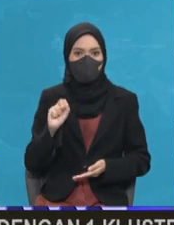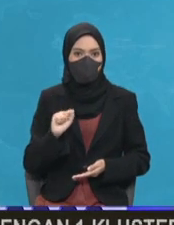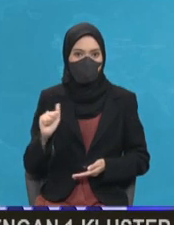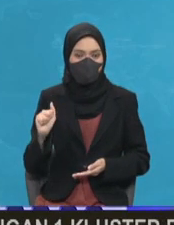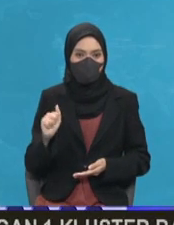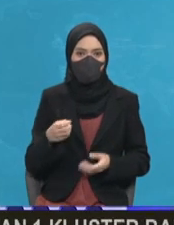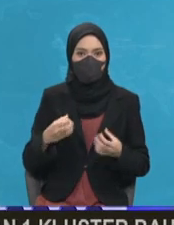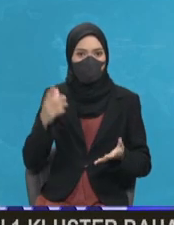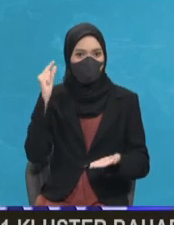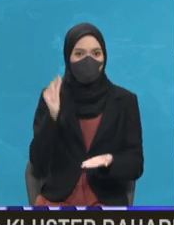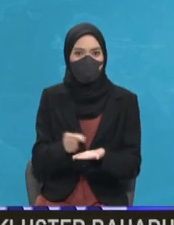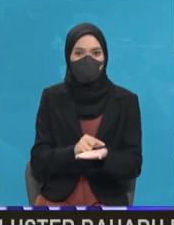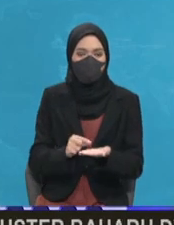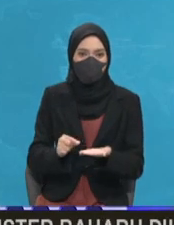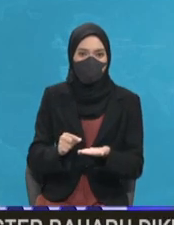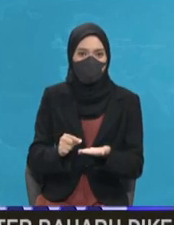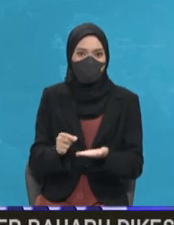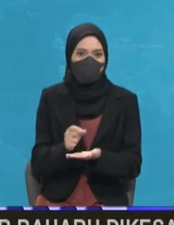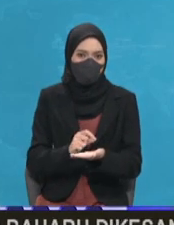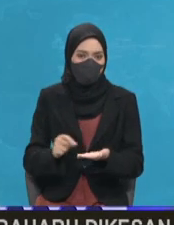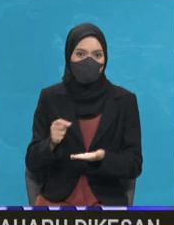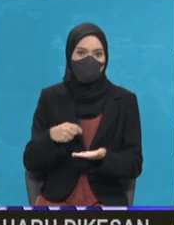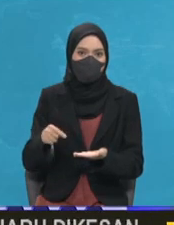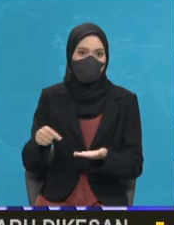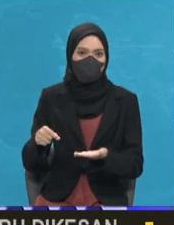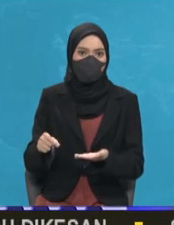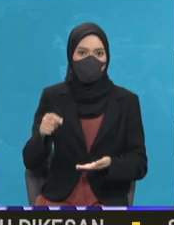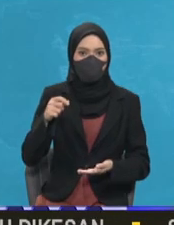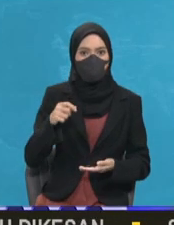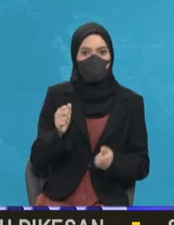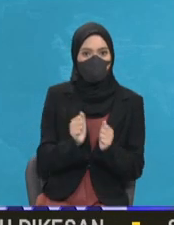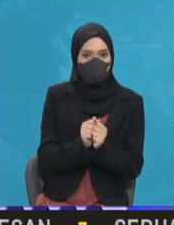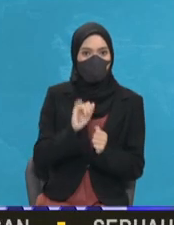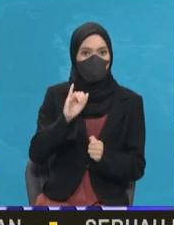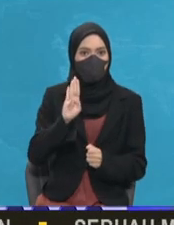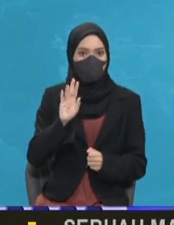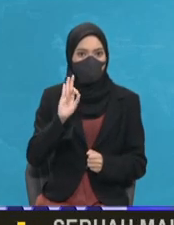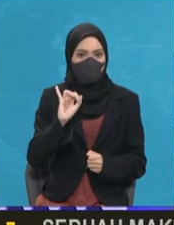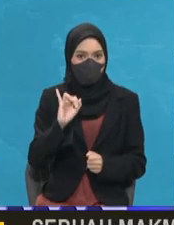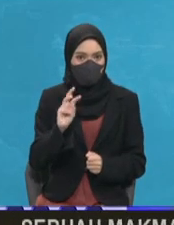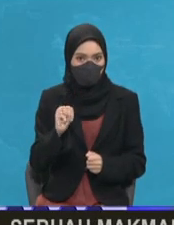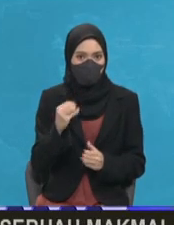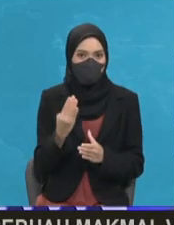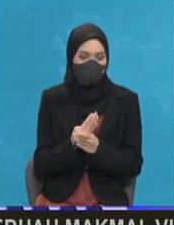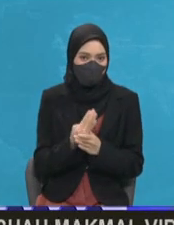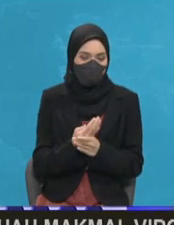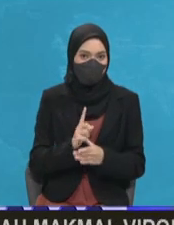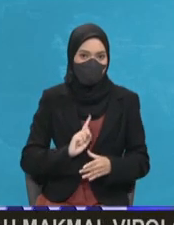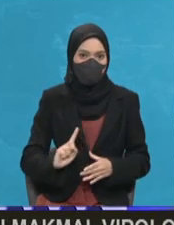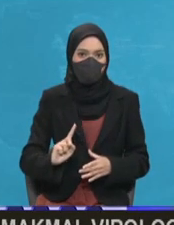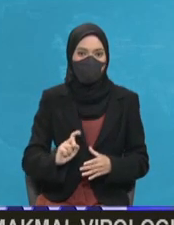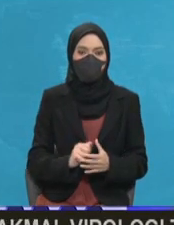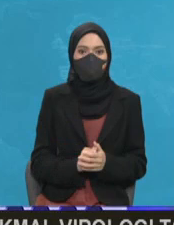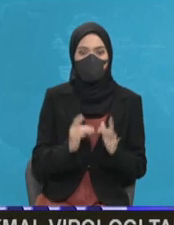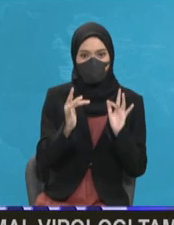Institute Perbankan dan Keuangan Islam Malaysia It's fine majelis penandatanganan memorandum tersebut berlangsung secara